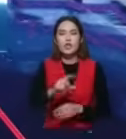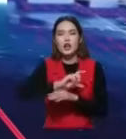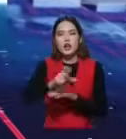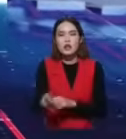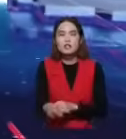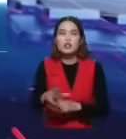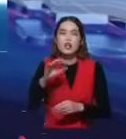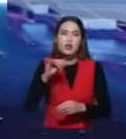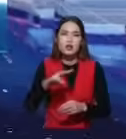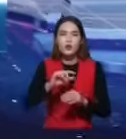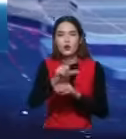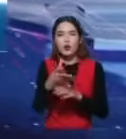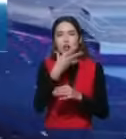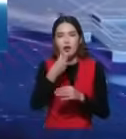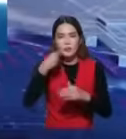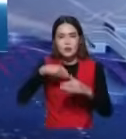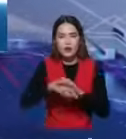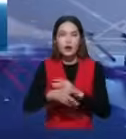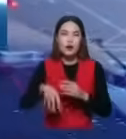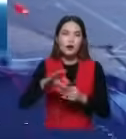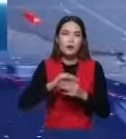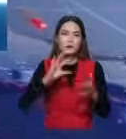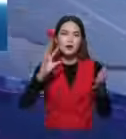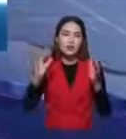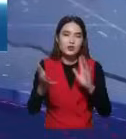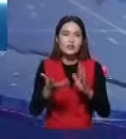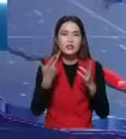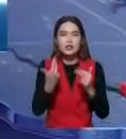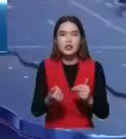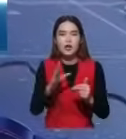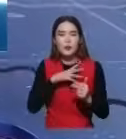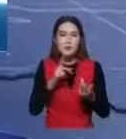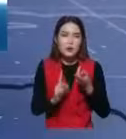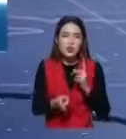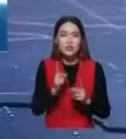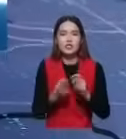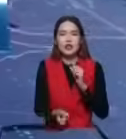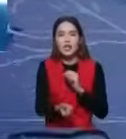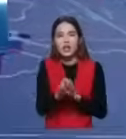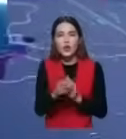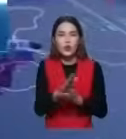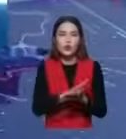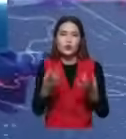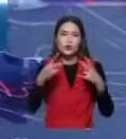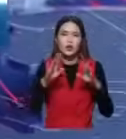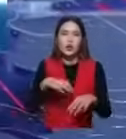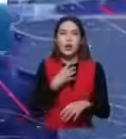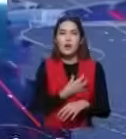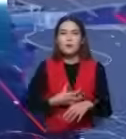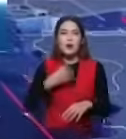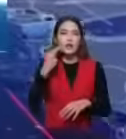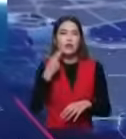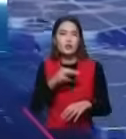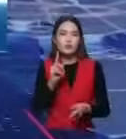әдемі, үлкен экраны бар, жылтыраған көлік көрсеңіз жабыса кетпеңіз. Шын мәнінде бұлардың түкке керек жоқ, бастысы көліктің сапалы болғаны.